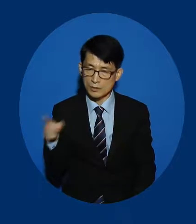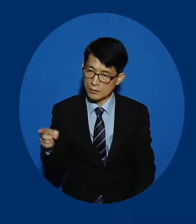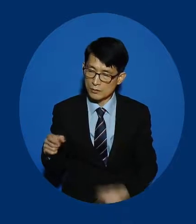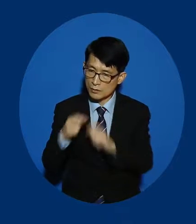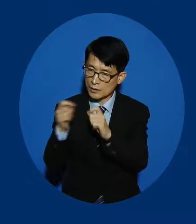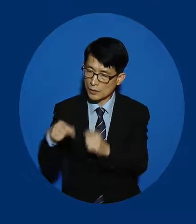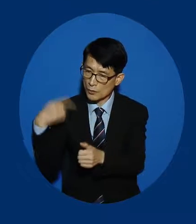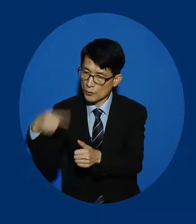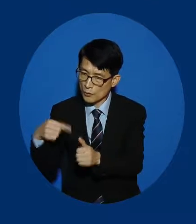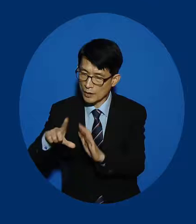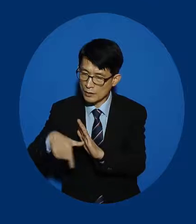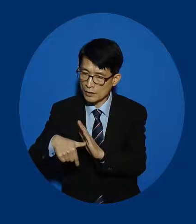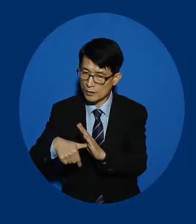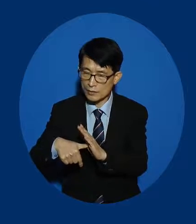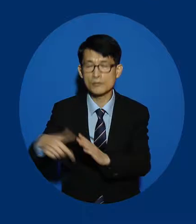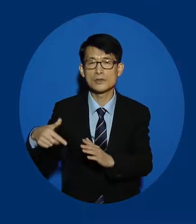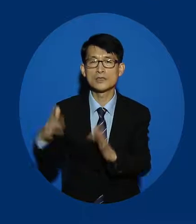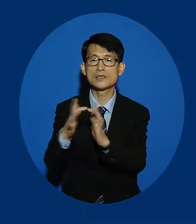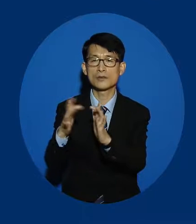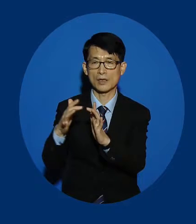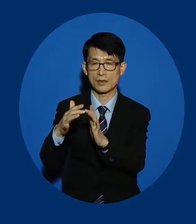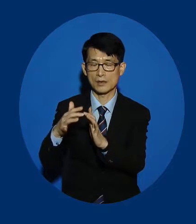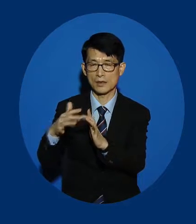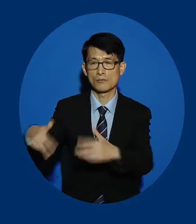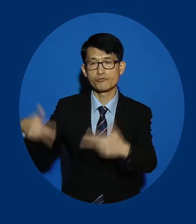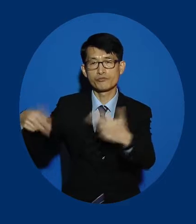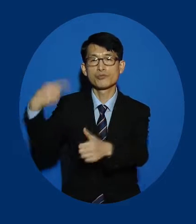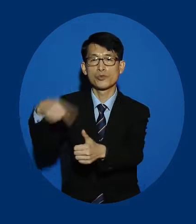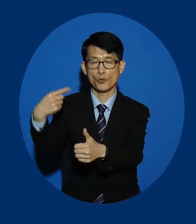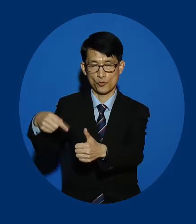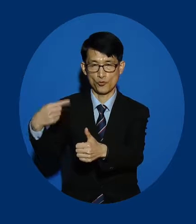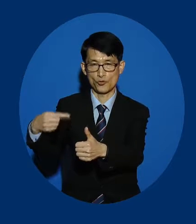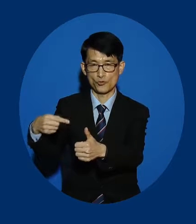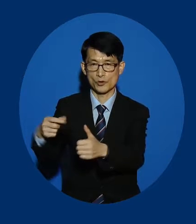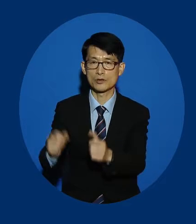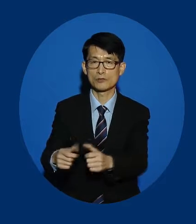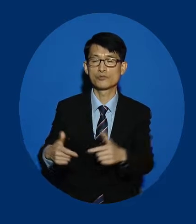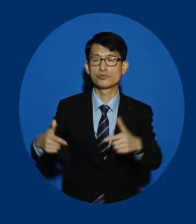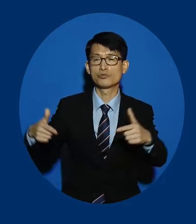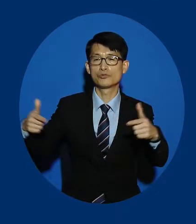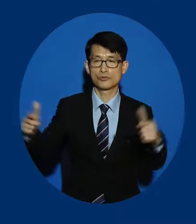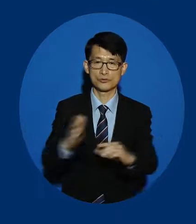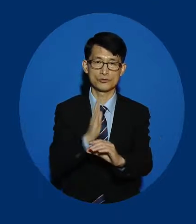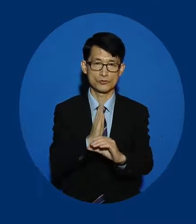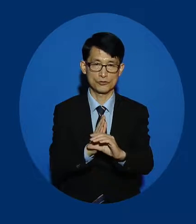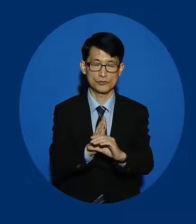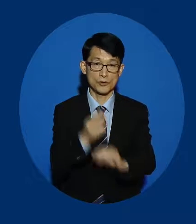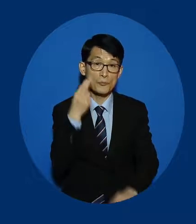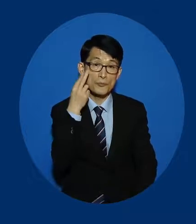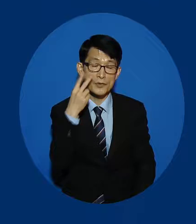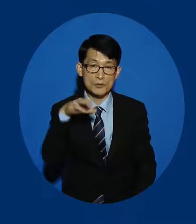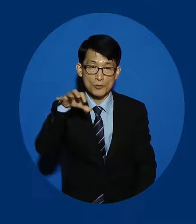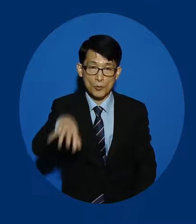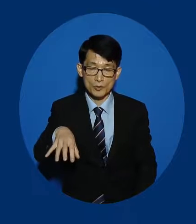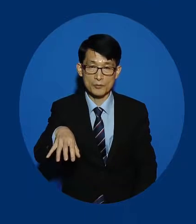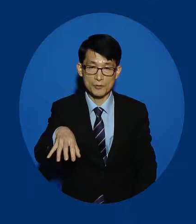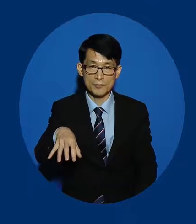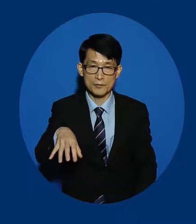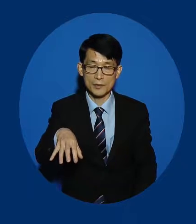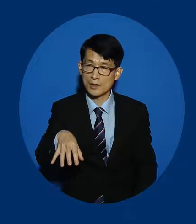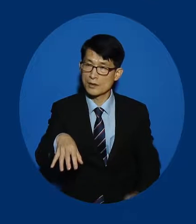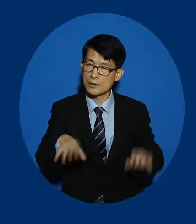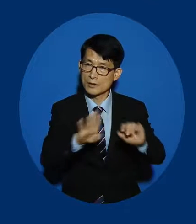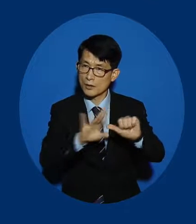굉장히 공교육 못지않게 공교육보다 더 많은 그런 양적 팽창을 보였습니다. 그러니까 미국의 통계들을 보면 뭐